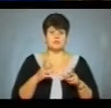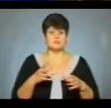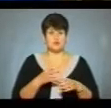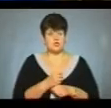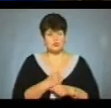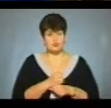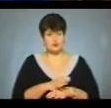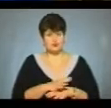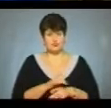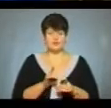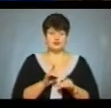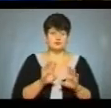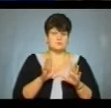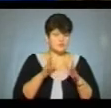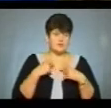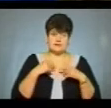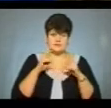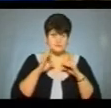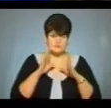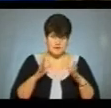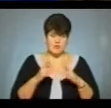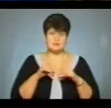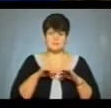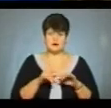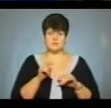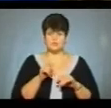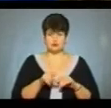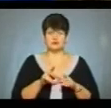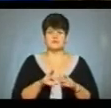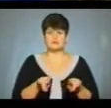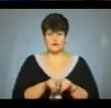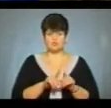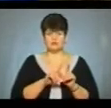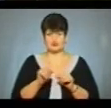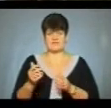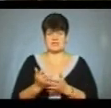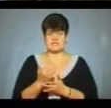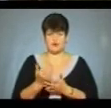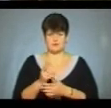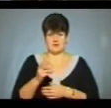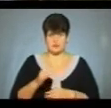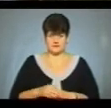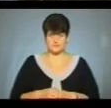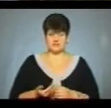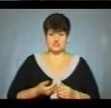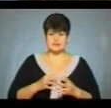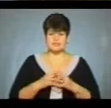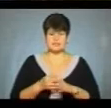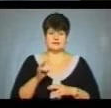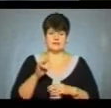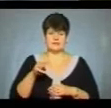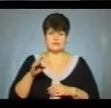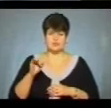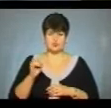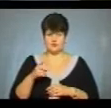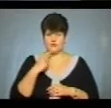на роботі було, чи як там, я не знаю. Ну, справа в тому, що він також змушений був поїхати на заробітки. Жителька села Наталія Трачук каже,